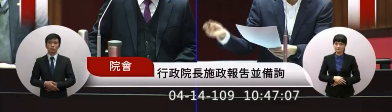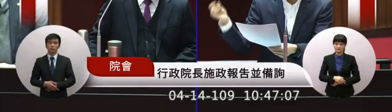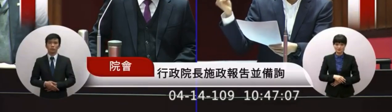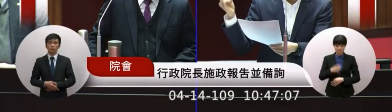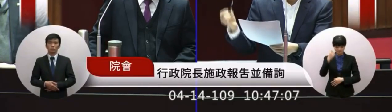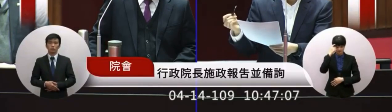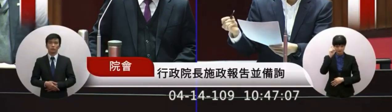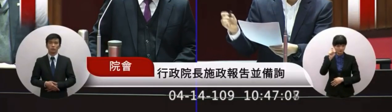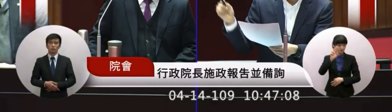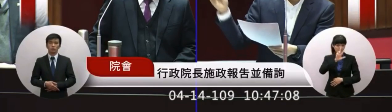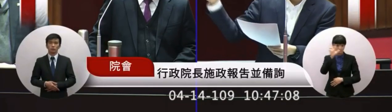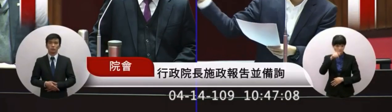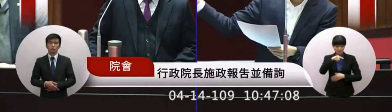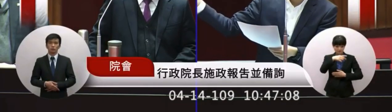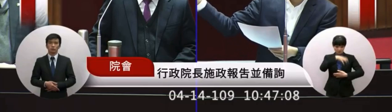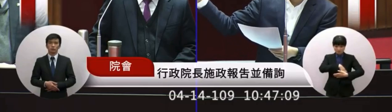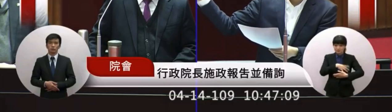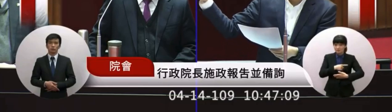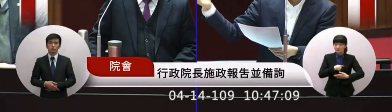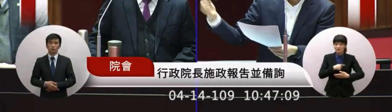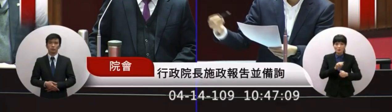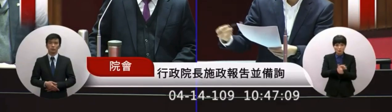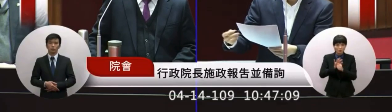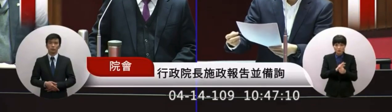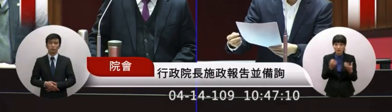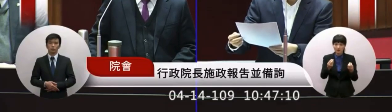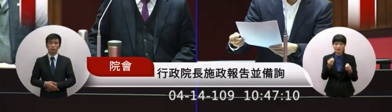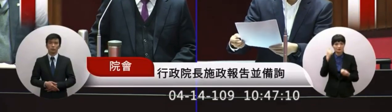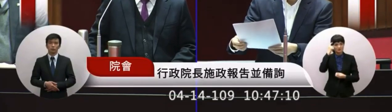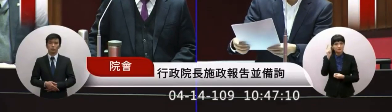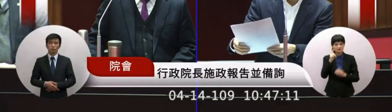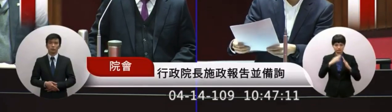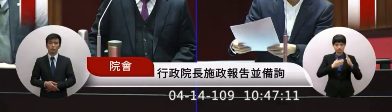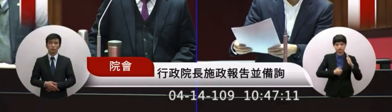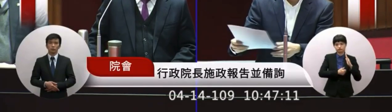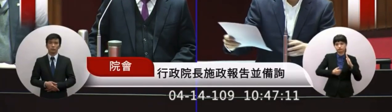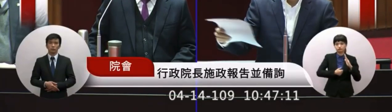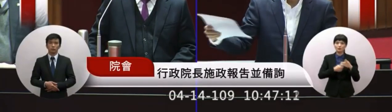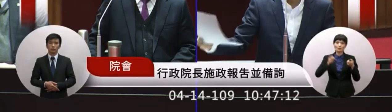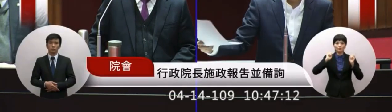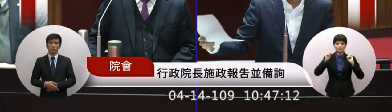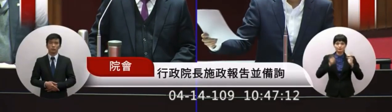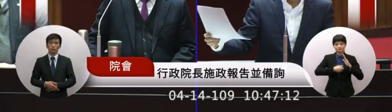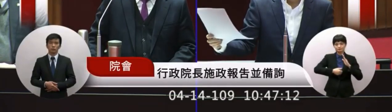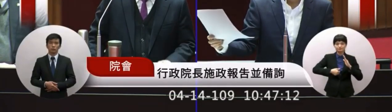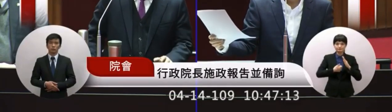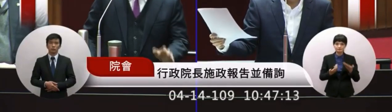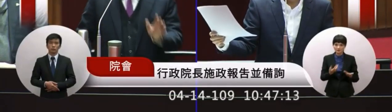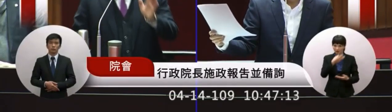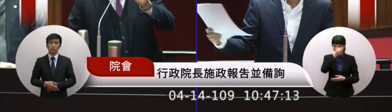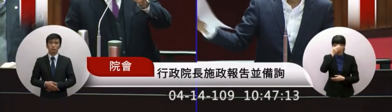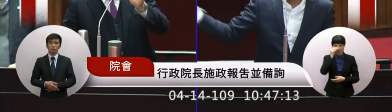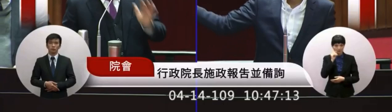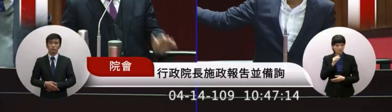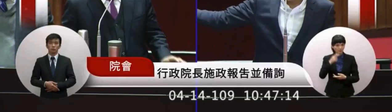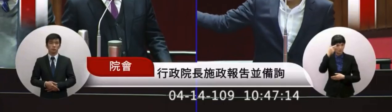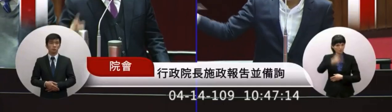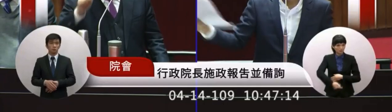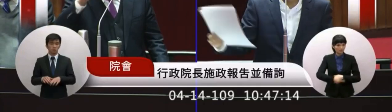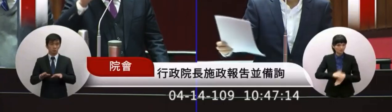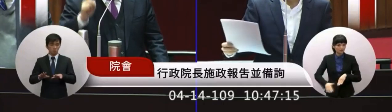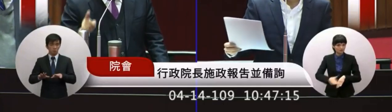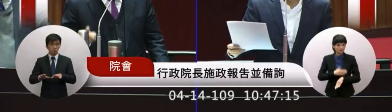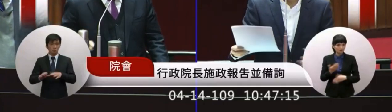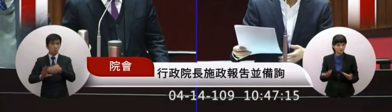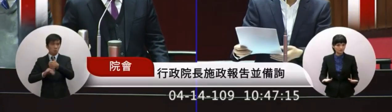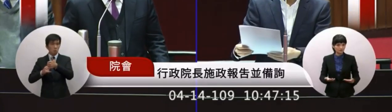这10天没有行政作为，他基本上就在家里玩10天了。请问一下院长，会不会觉得这样太慢啊？ 这一次哦，喂，你